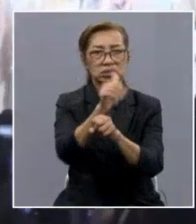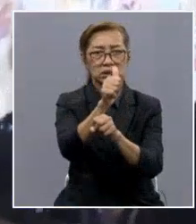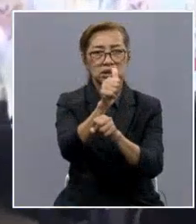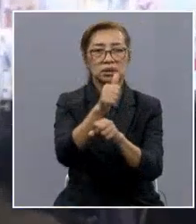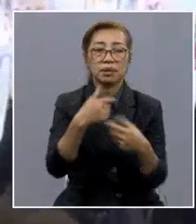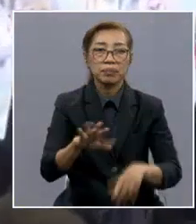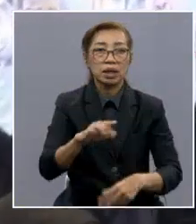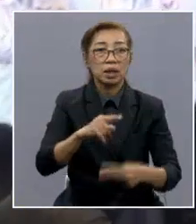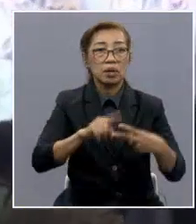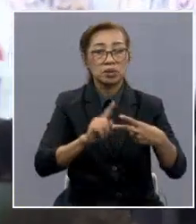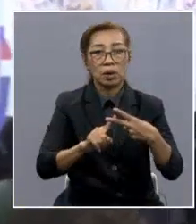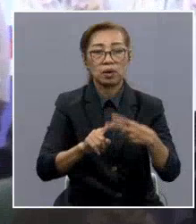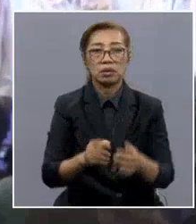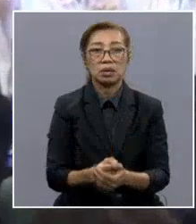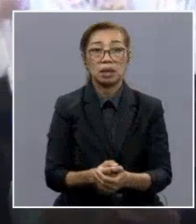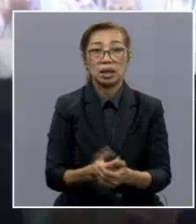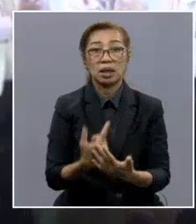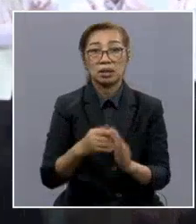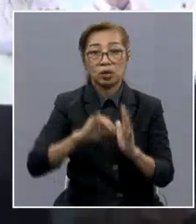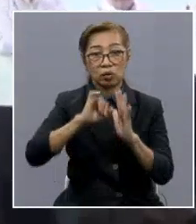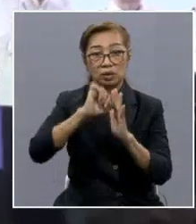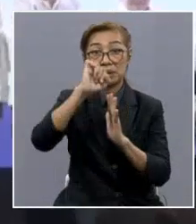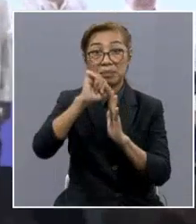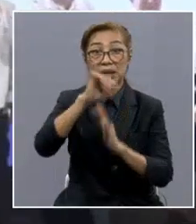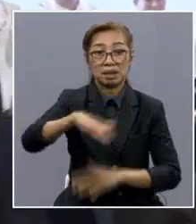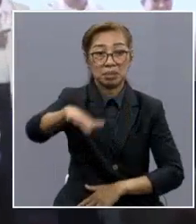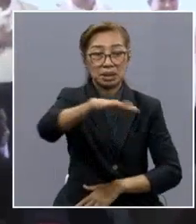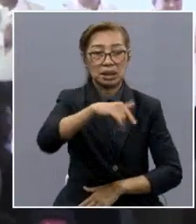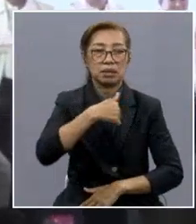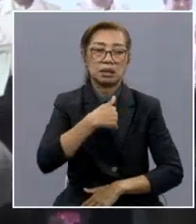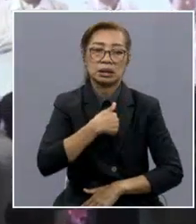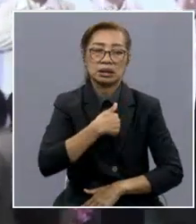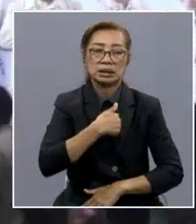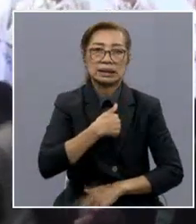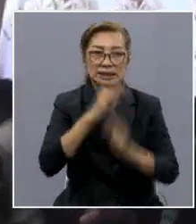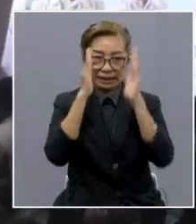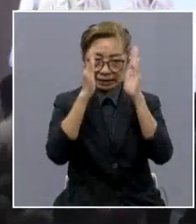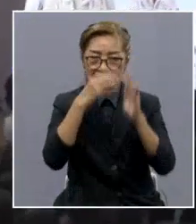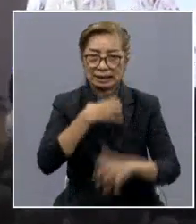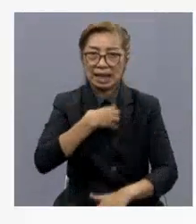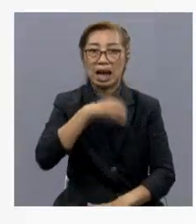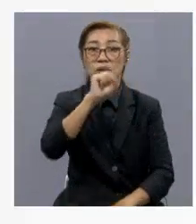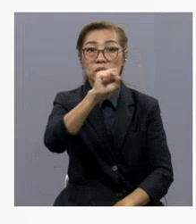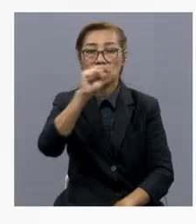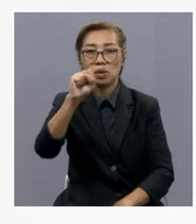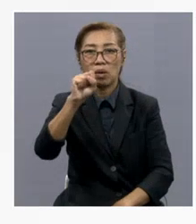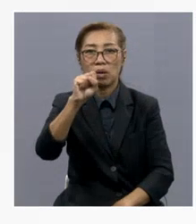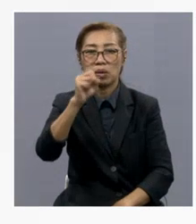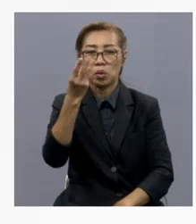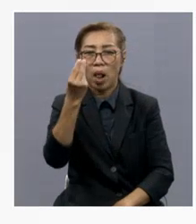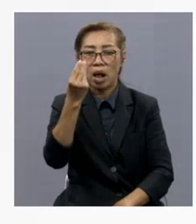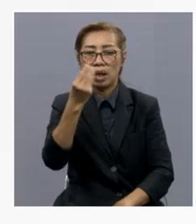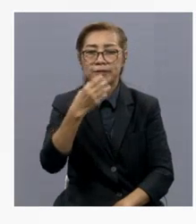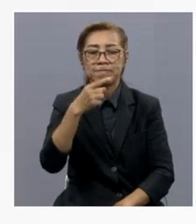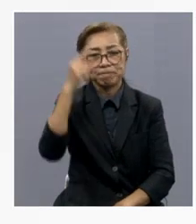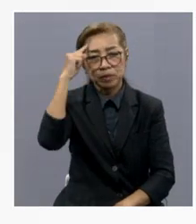พรยังบอกด้วยว่าในพื้นที่ของจังหวัดเชียงใหม่เนี่ยนะคะมีการตั้งใจว่าจะได้ส.ส.คงต้องขอร้องให้ไปช่